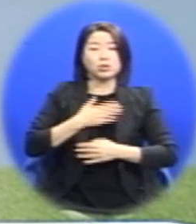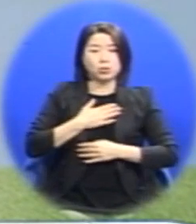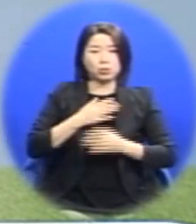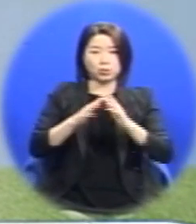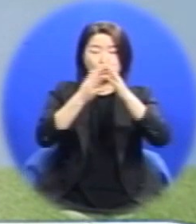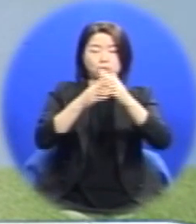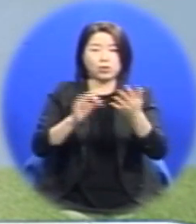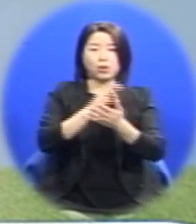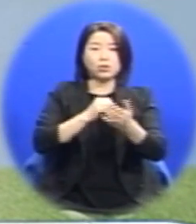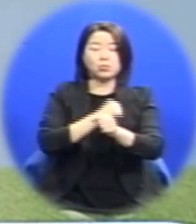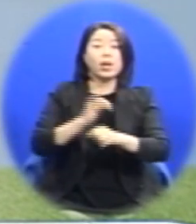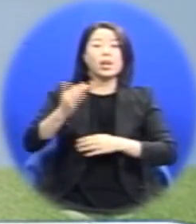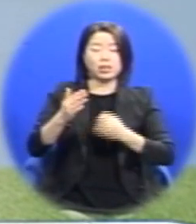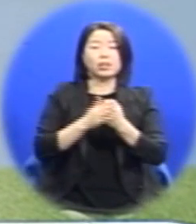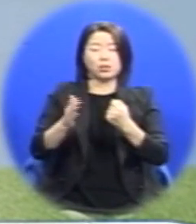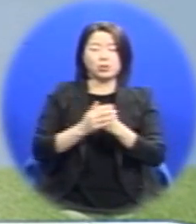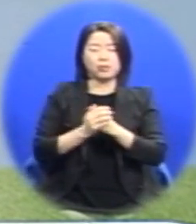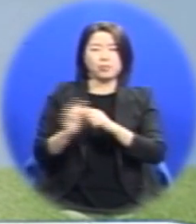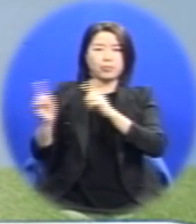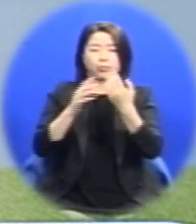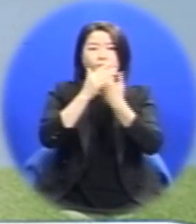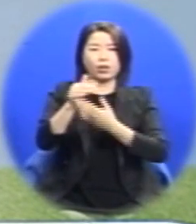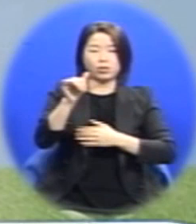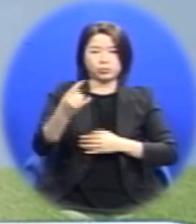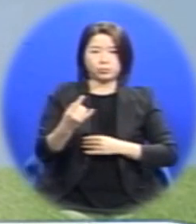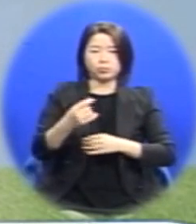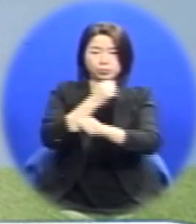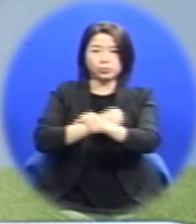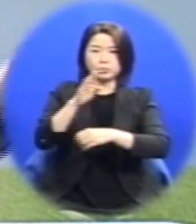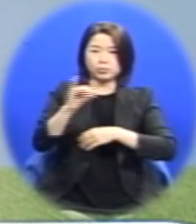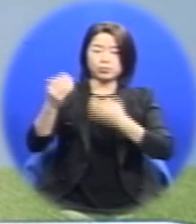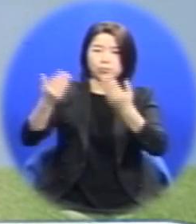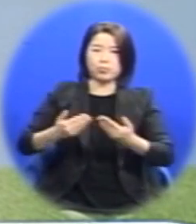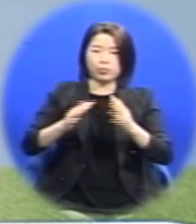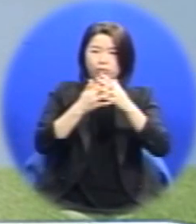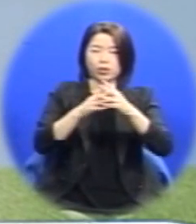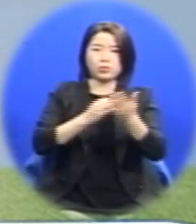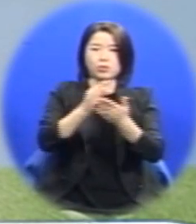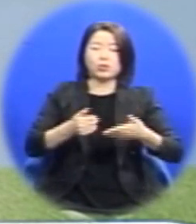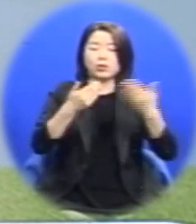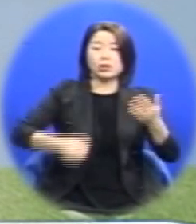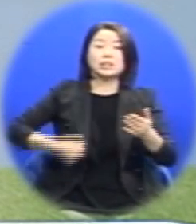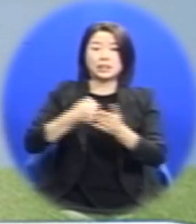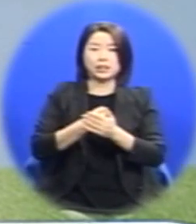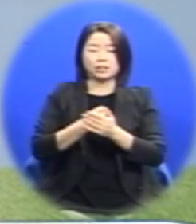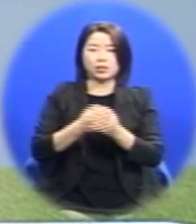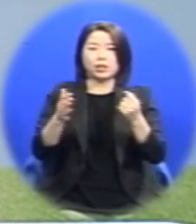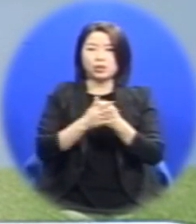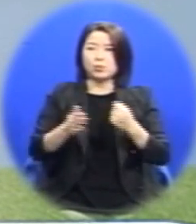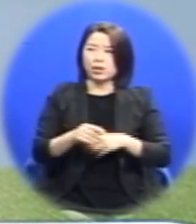거 아닙니까? 부흥의 사례비 또 어디가 설교하면 사례비를 주면 그걸 건축원금 하기로 작정을 했어요. 그러다 보니까